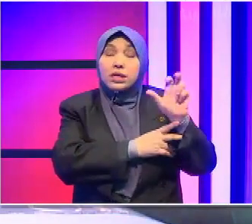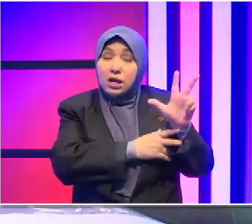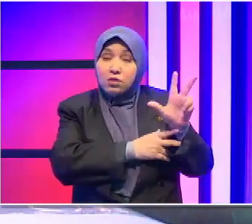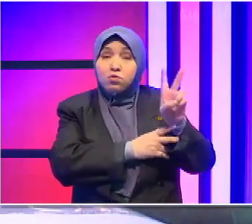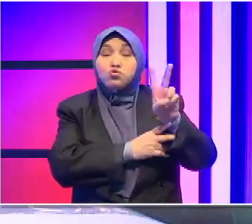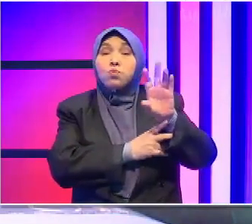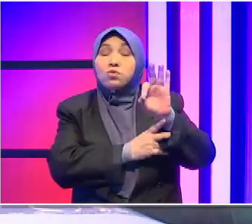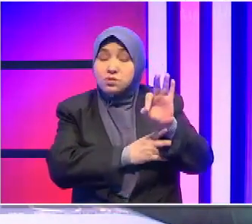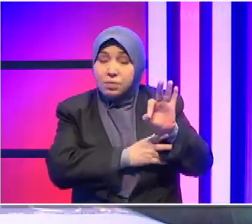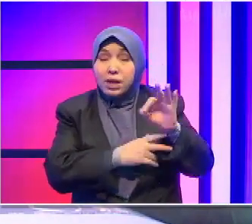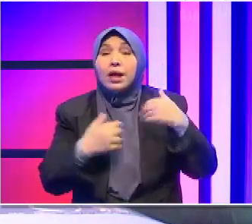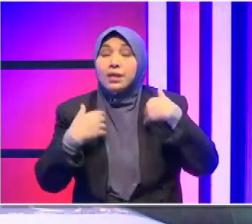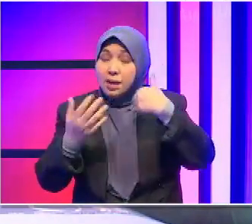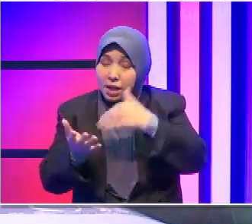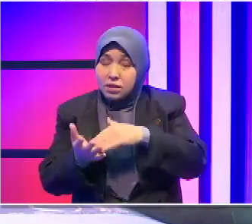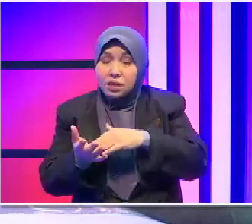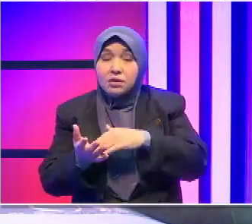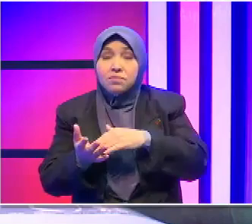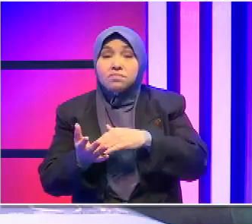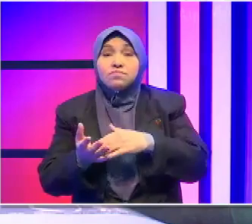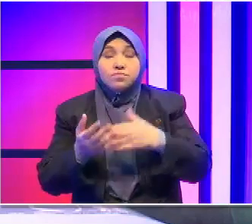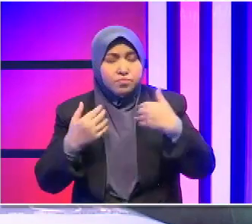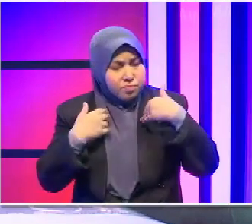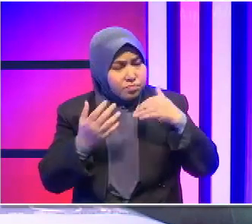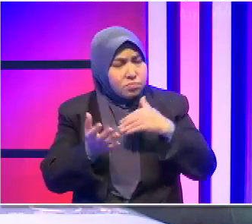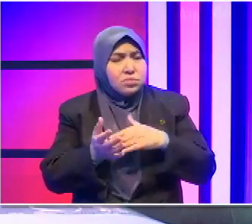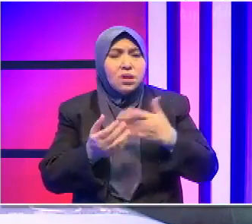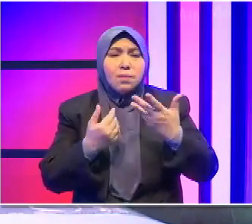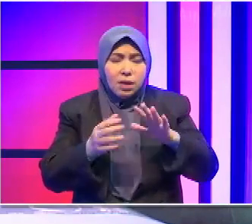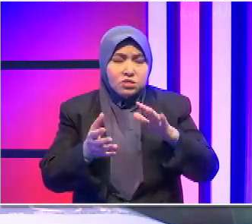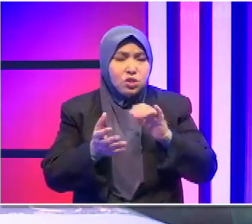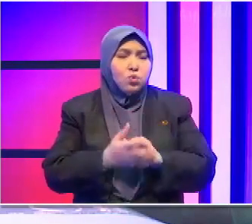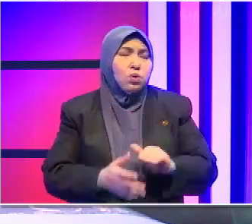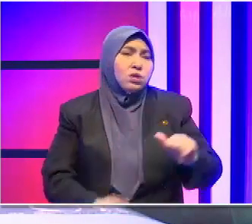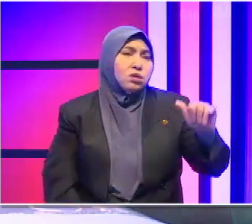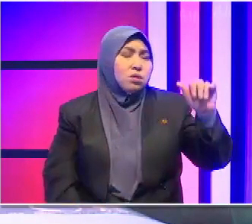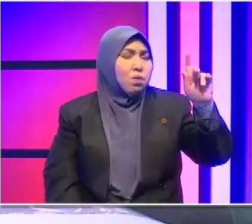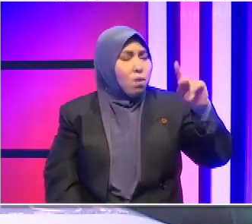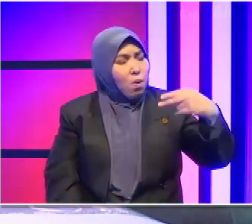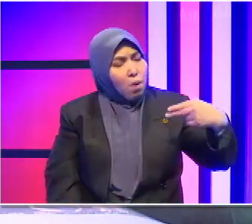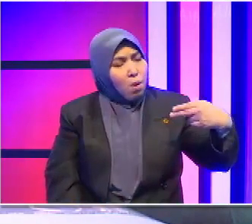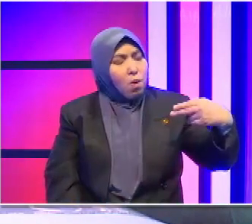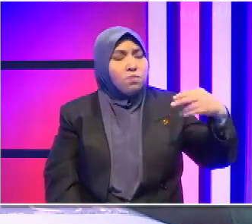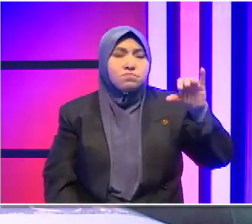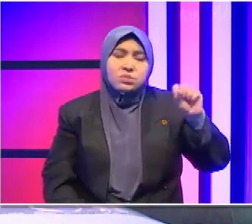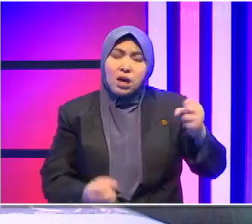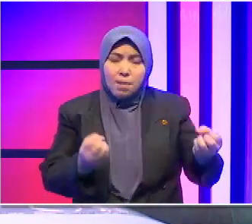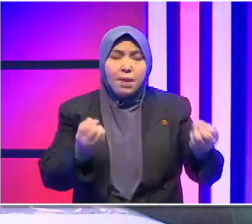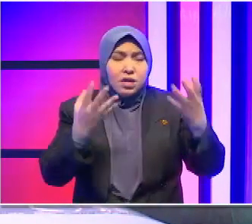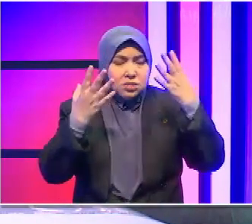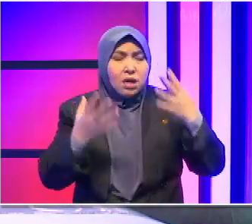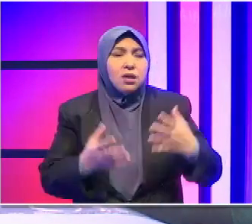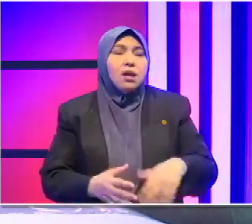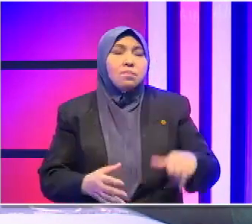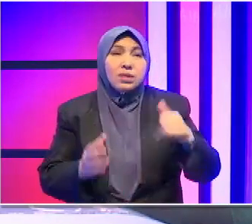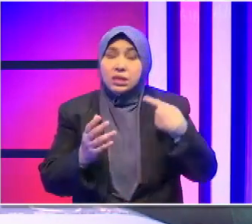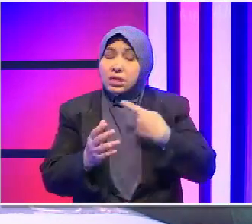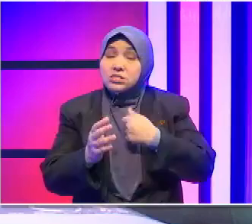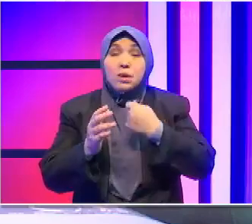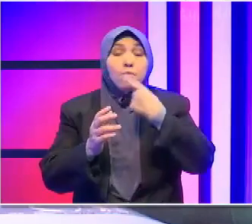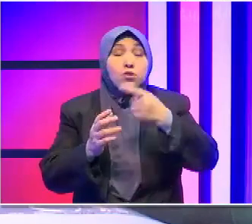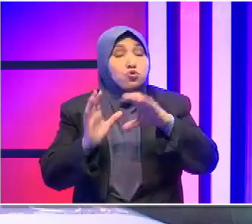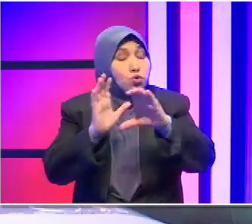ratus 29e ada lagi selepas ada lagi sepatu atau Hodo banyak dalam hal ini kita sebut contoh tadi